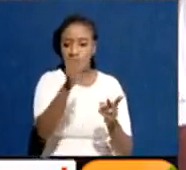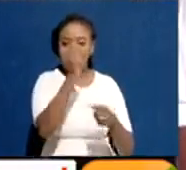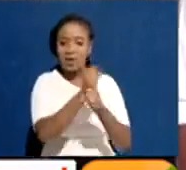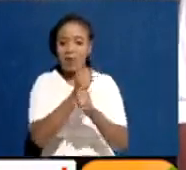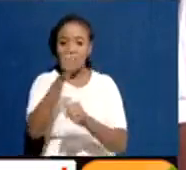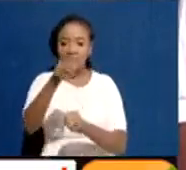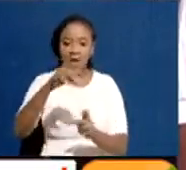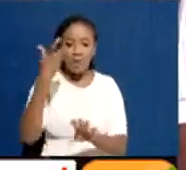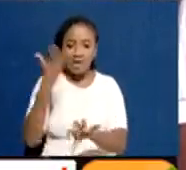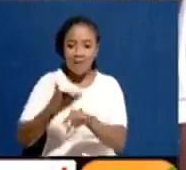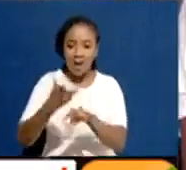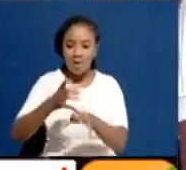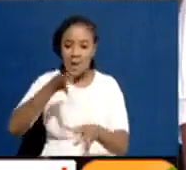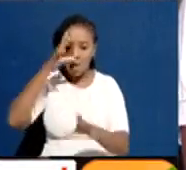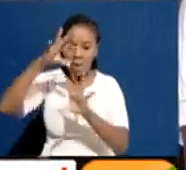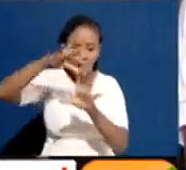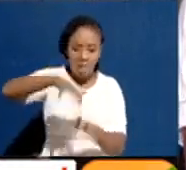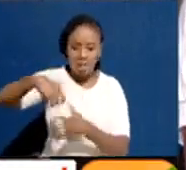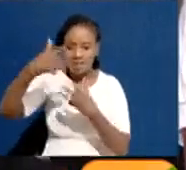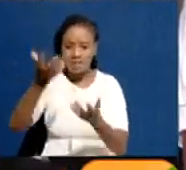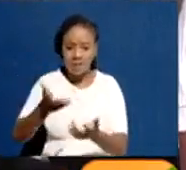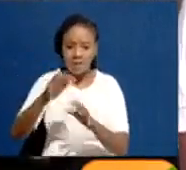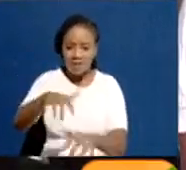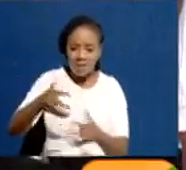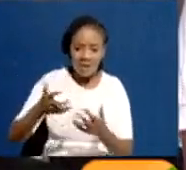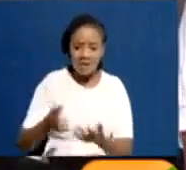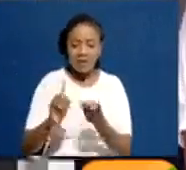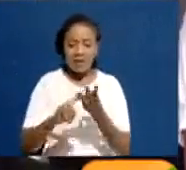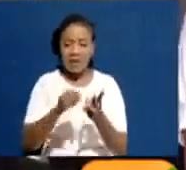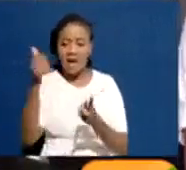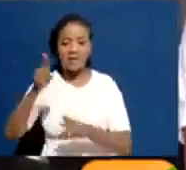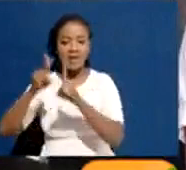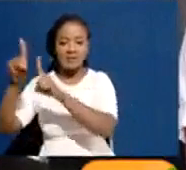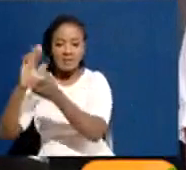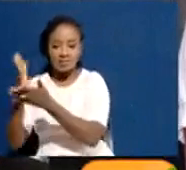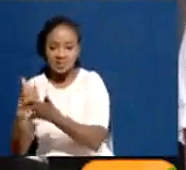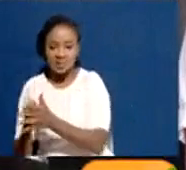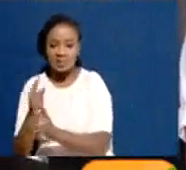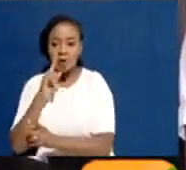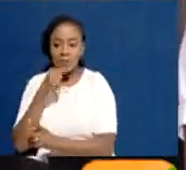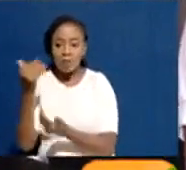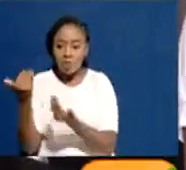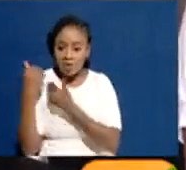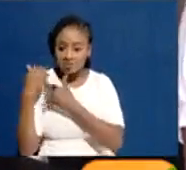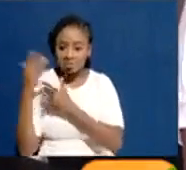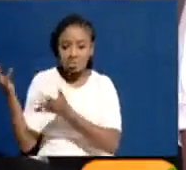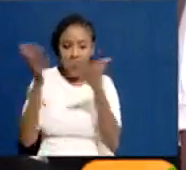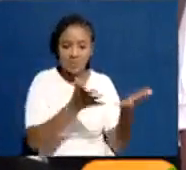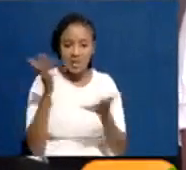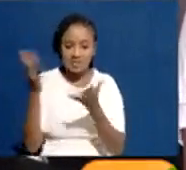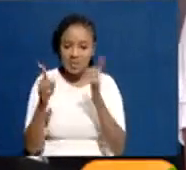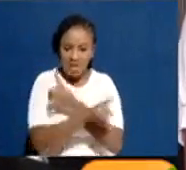huko Kware. Tuna kazi, watu wengi wanafanya kazi huko kwa transport. Watakao safirisha hiyo bidhaa yote